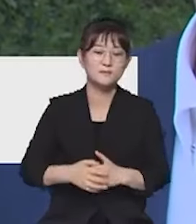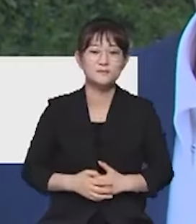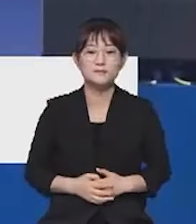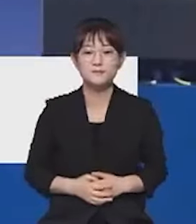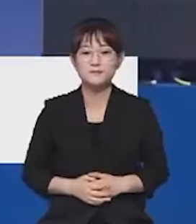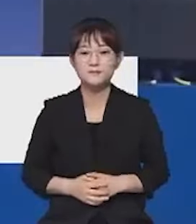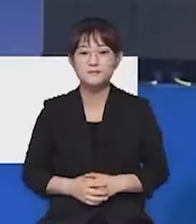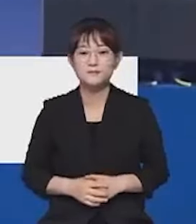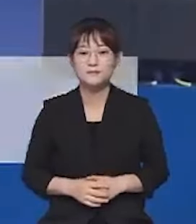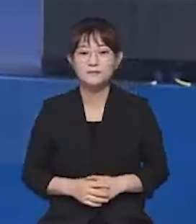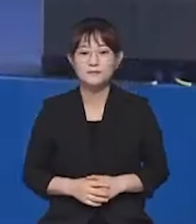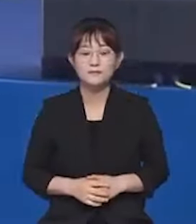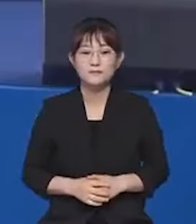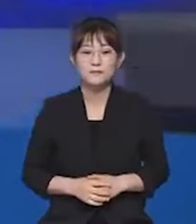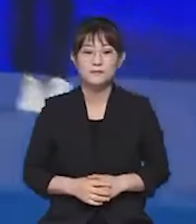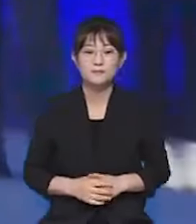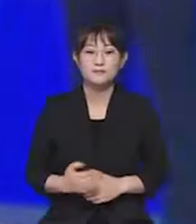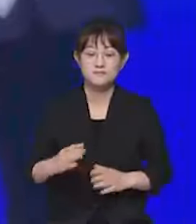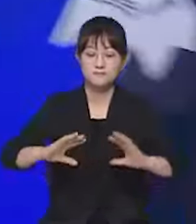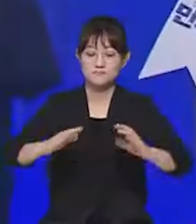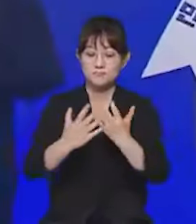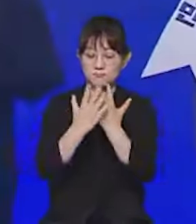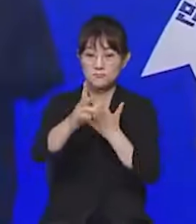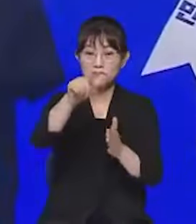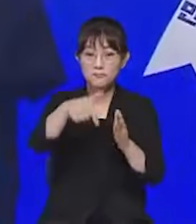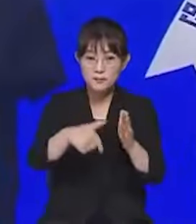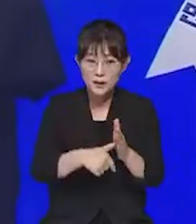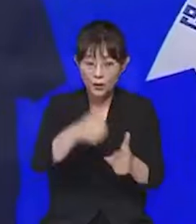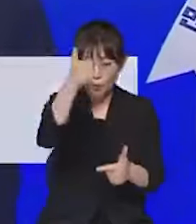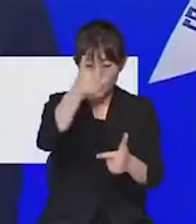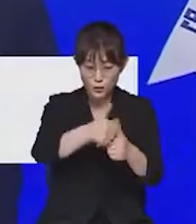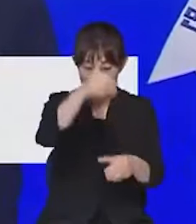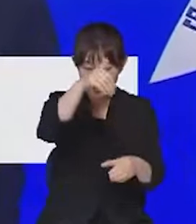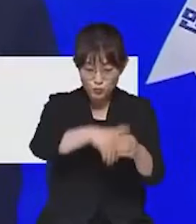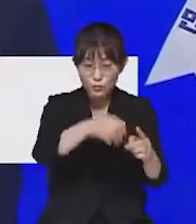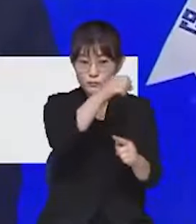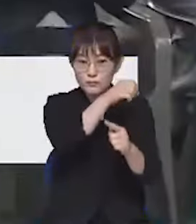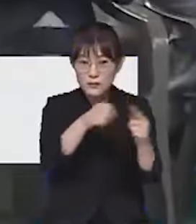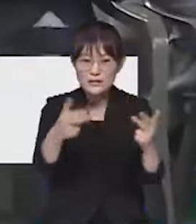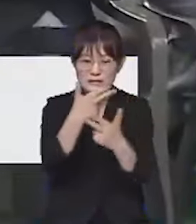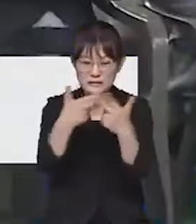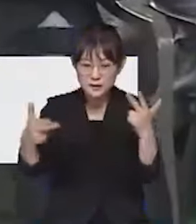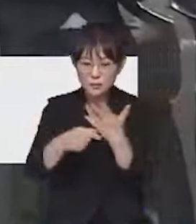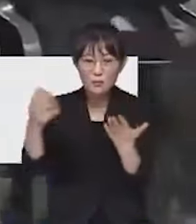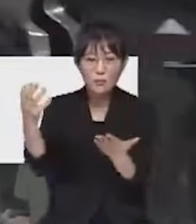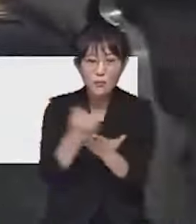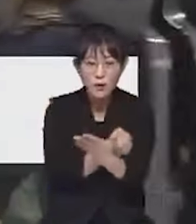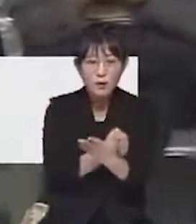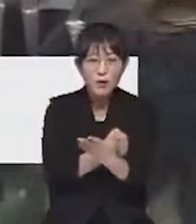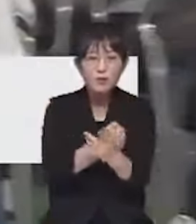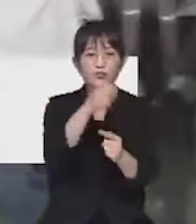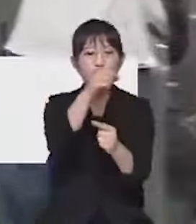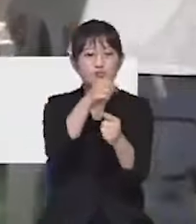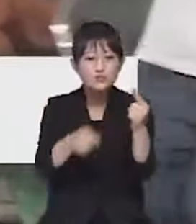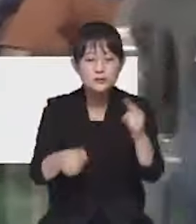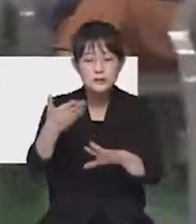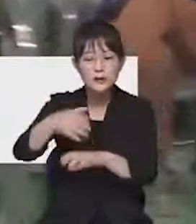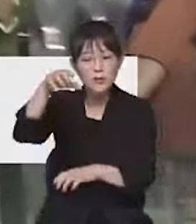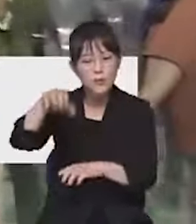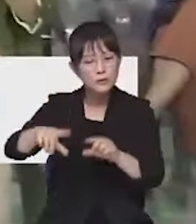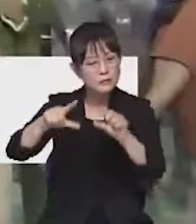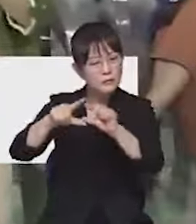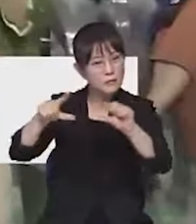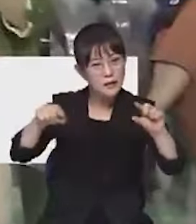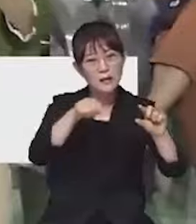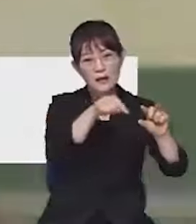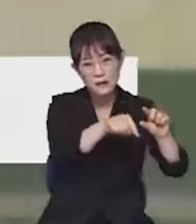됩니다. 지난 전당대회에서 호남 지역 투표율과 이재명 대표의 득표율이 타 지역에 비해 낮았다는